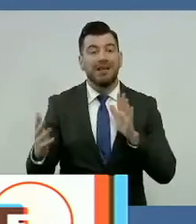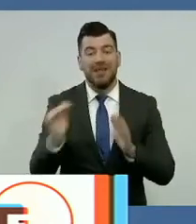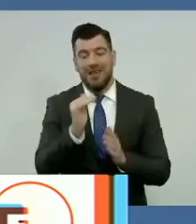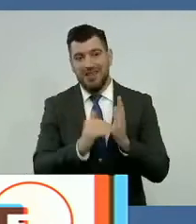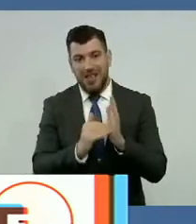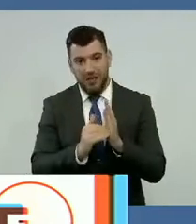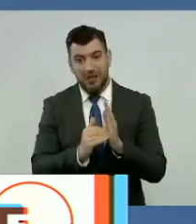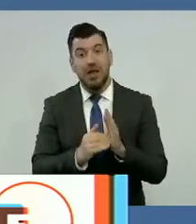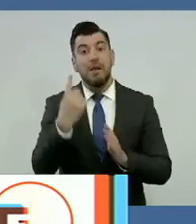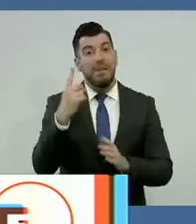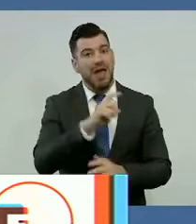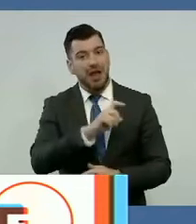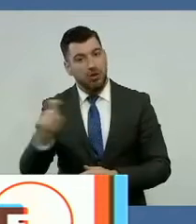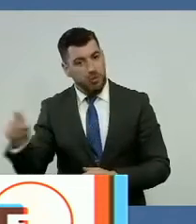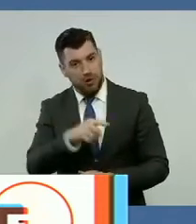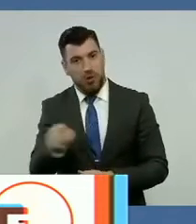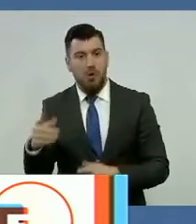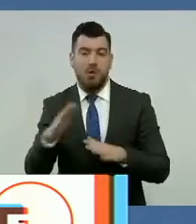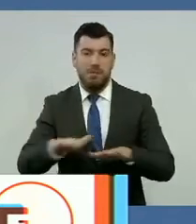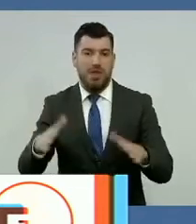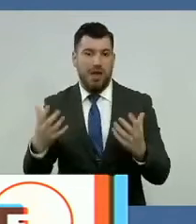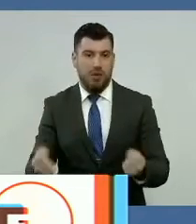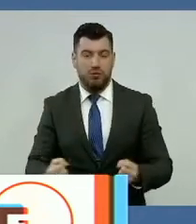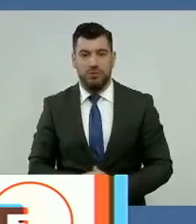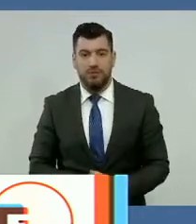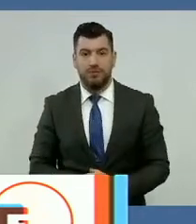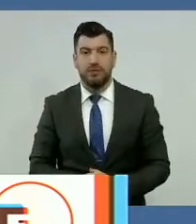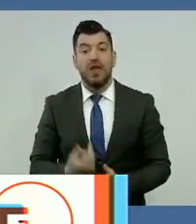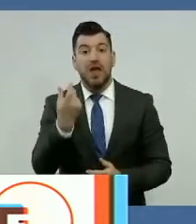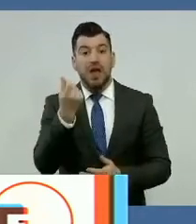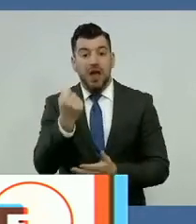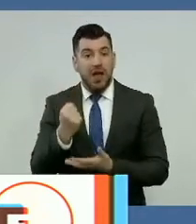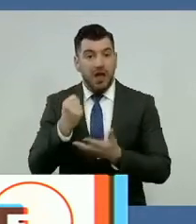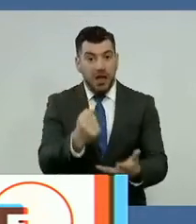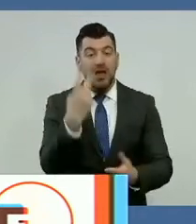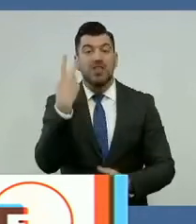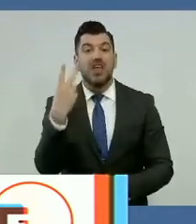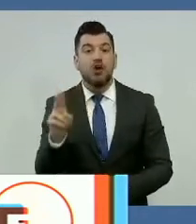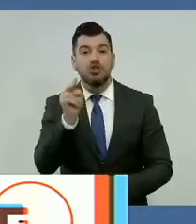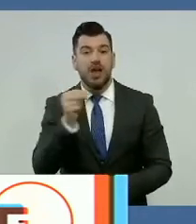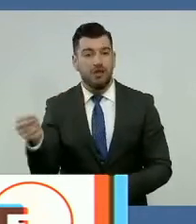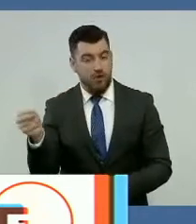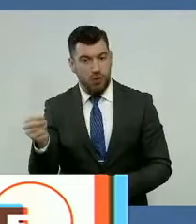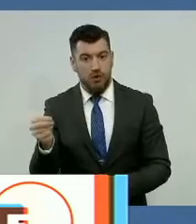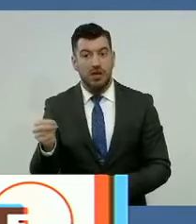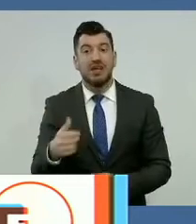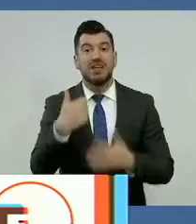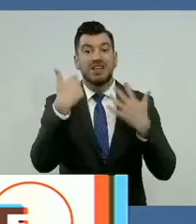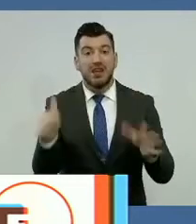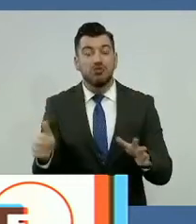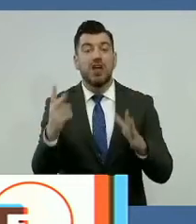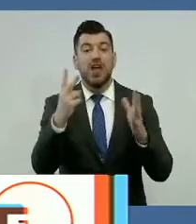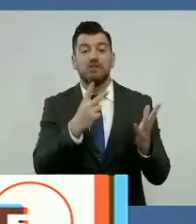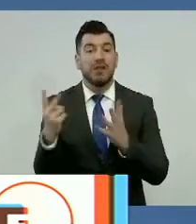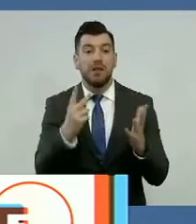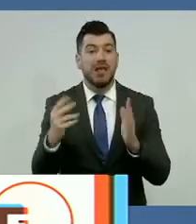από 1 εκατομμύριο παιδιά. Χορηγείται ενίσχυση 200 ευρώ σε 677.000